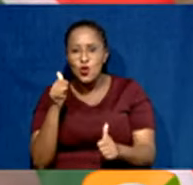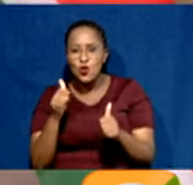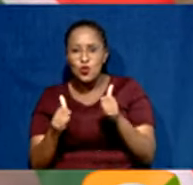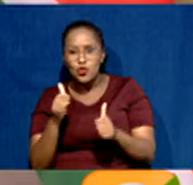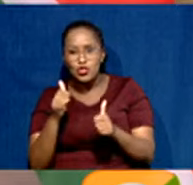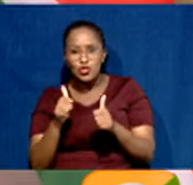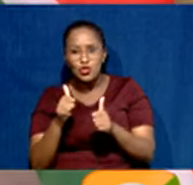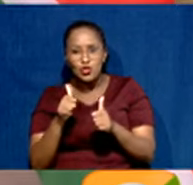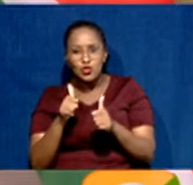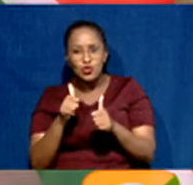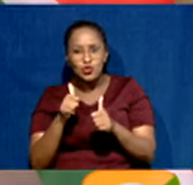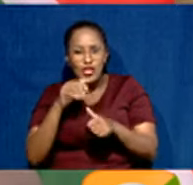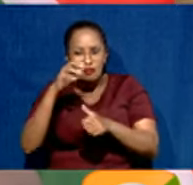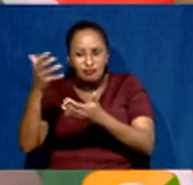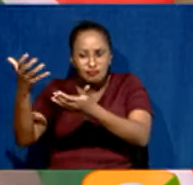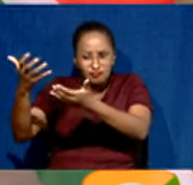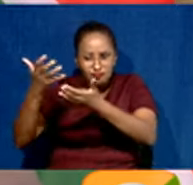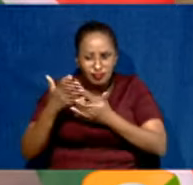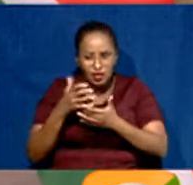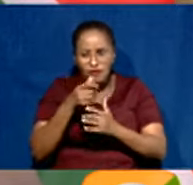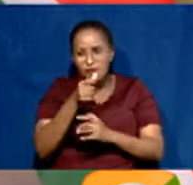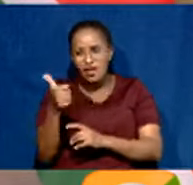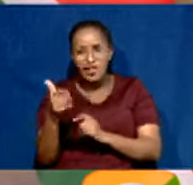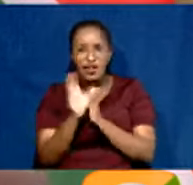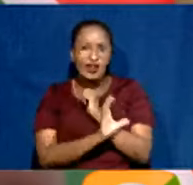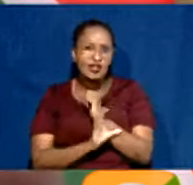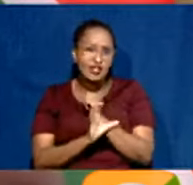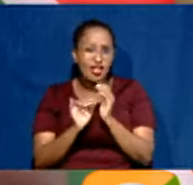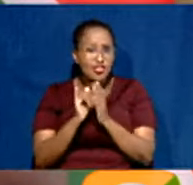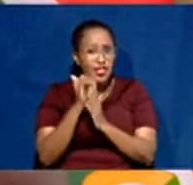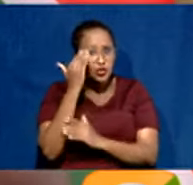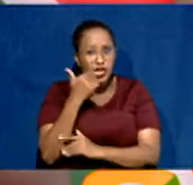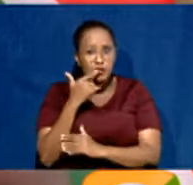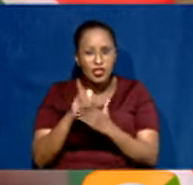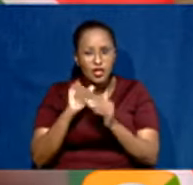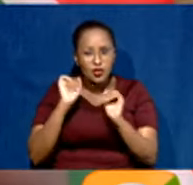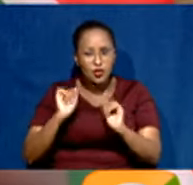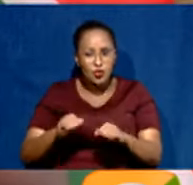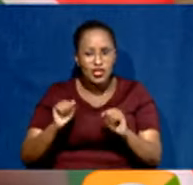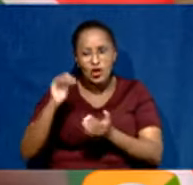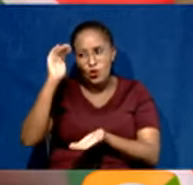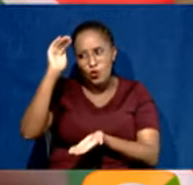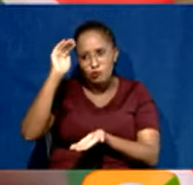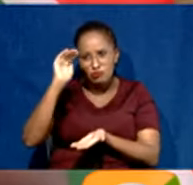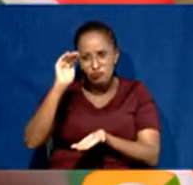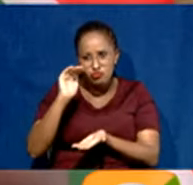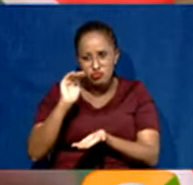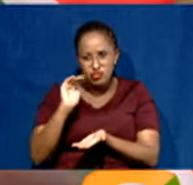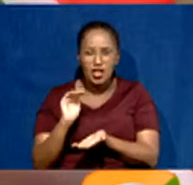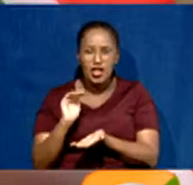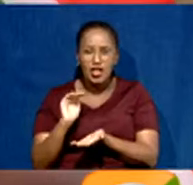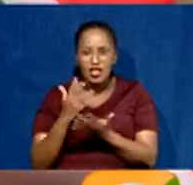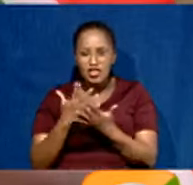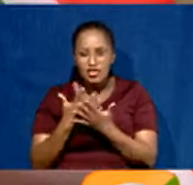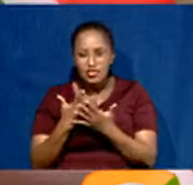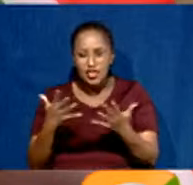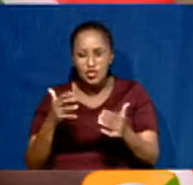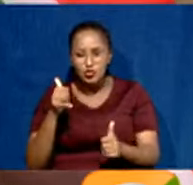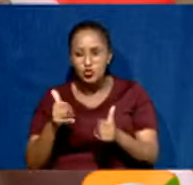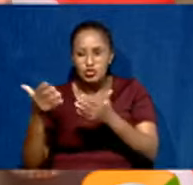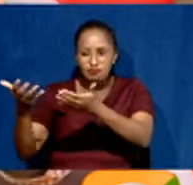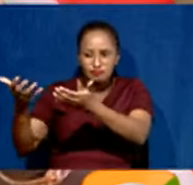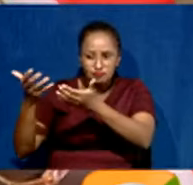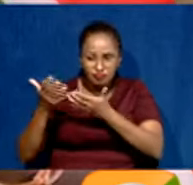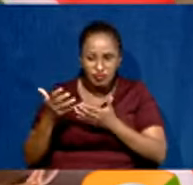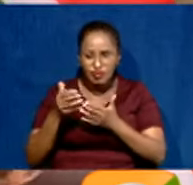tunaagiza kutoka nje. Na ndio nimesema, ili kupunguza vitu ambazo tunaagiza